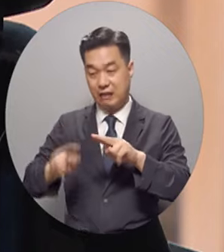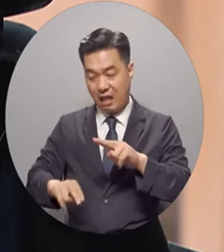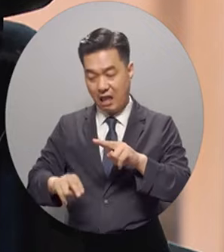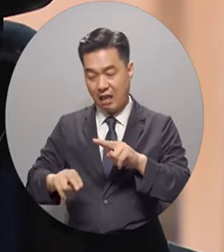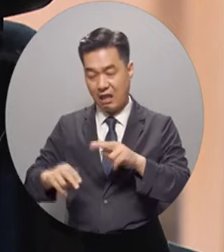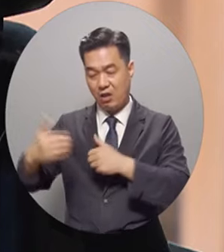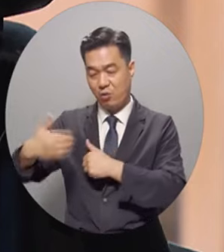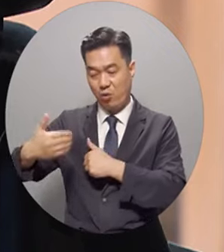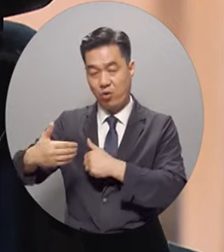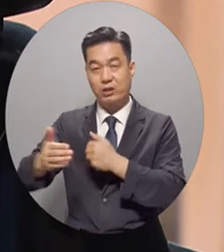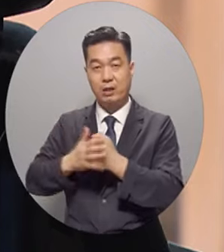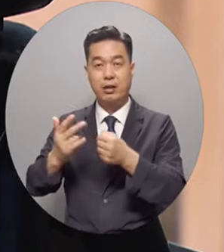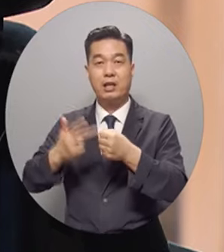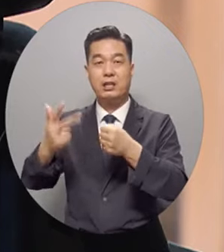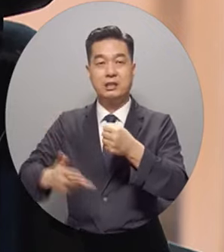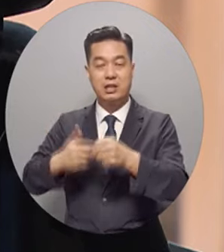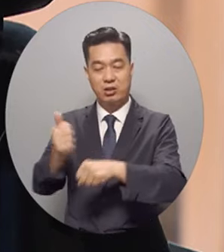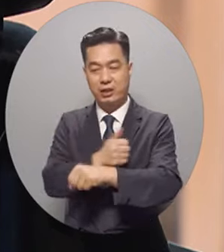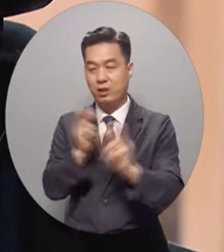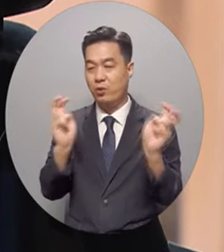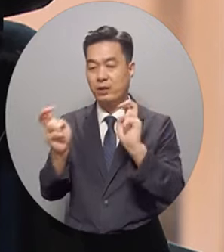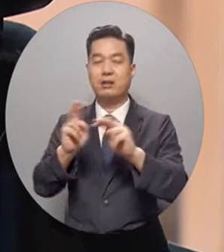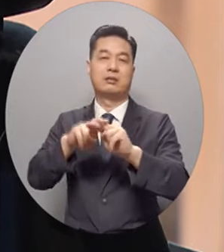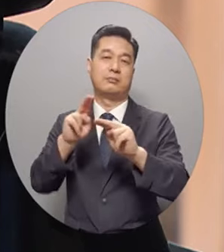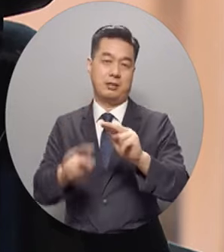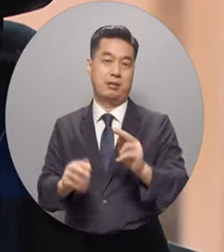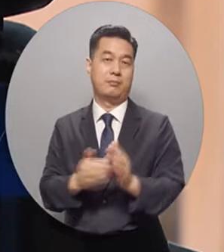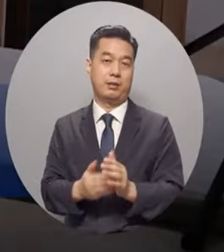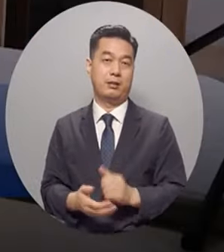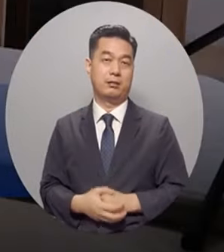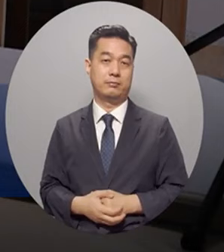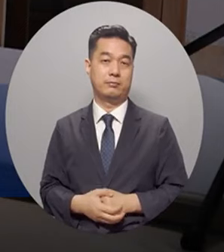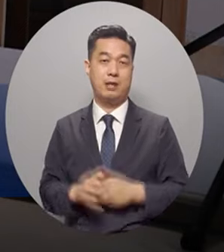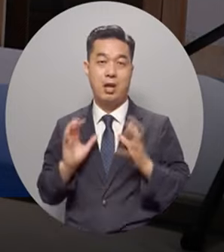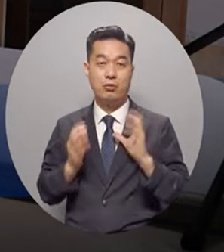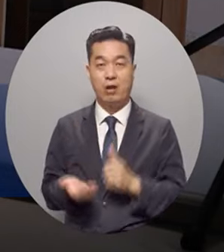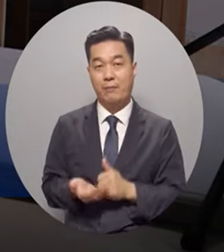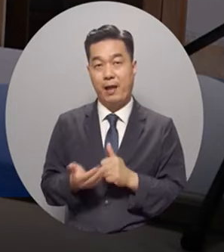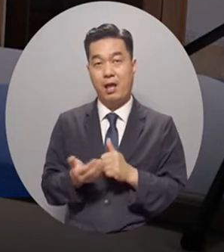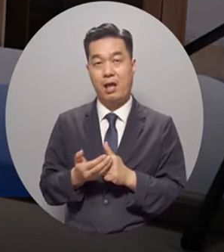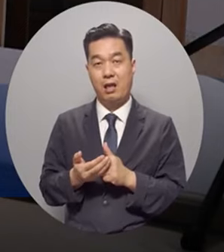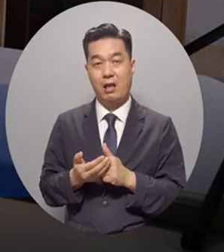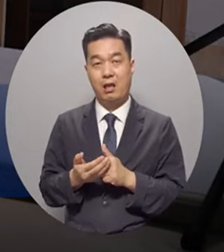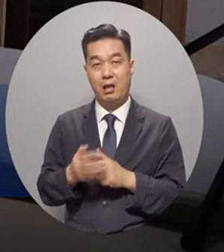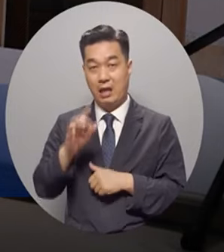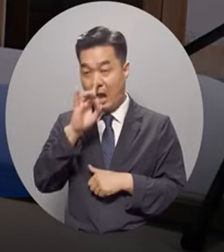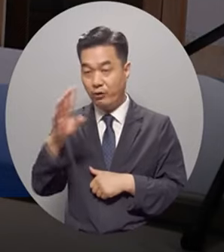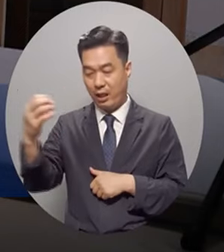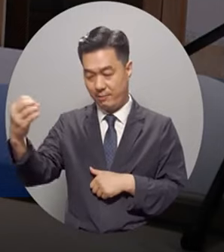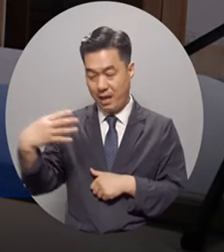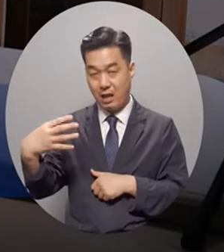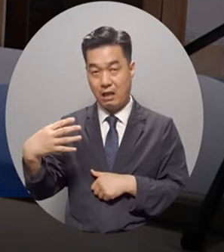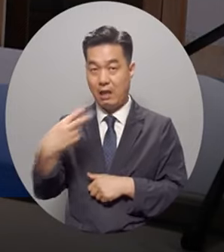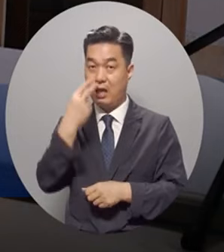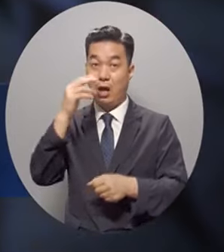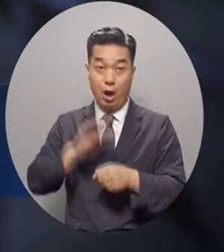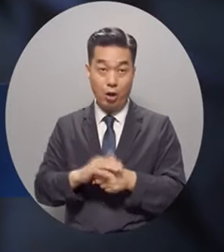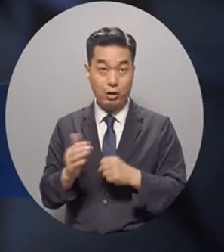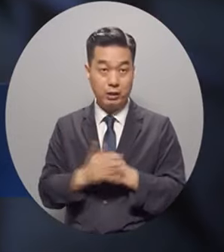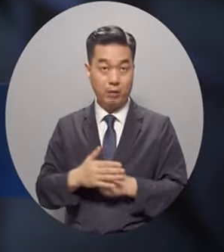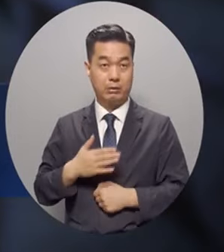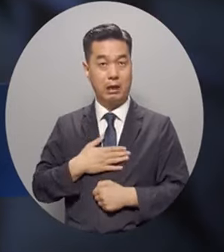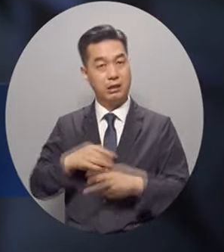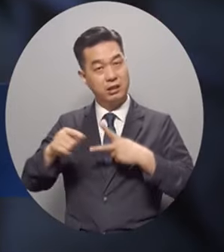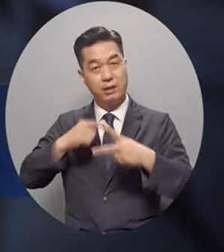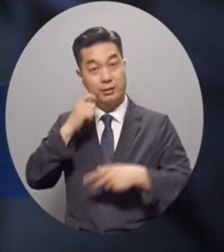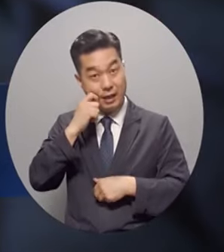지난해 7년간 다닌 회사를 그만뒀습니다. 육아 때문에 안 해주는 거야라는 게 너무 불합리해서 계속 나는 이거 납득이 안